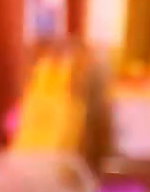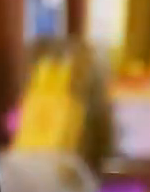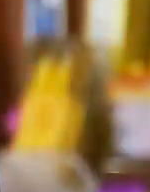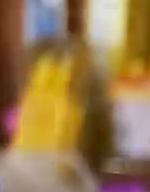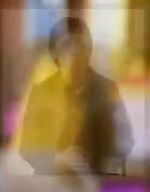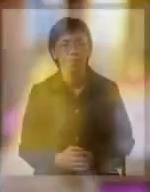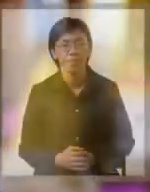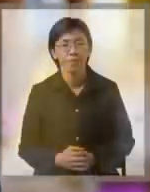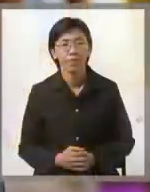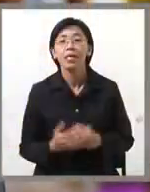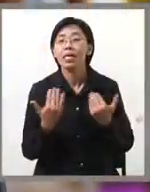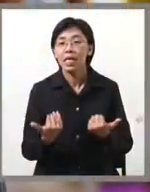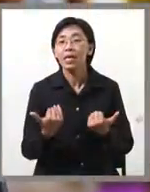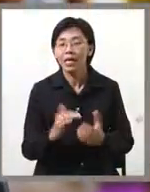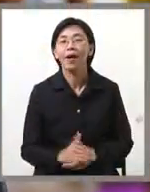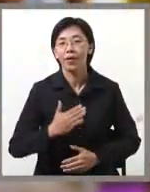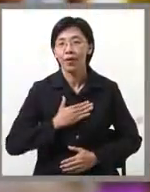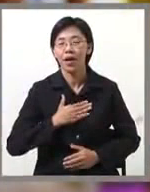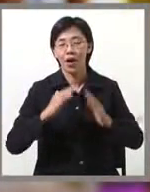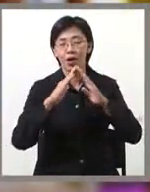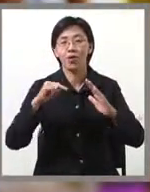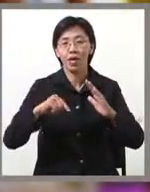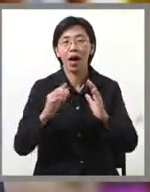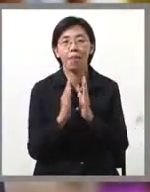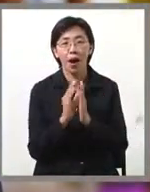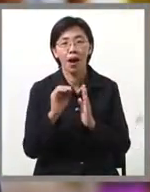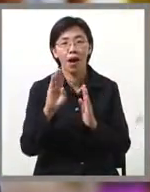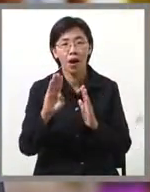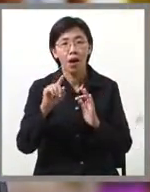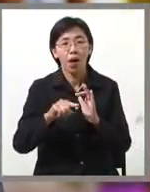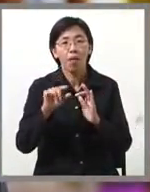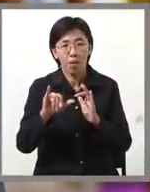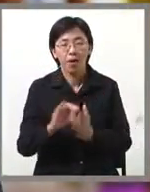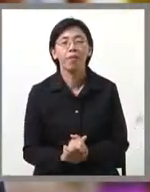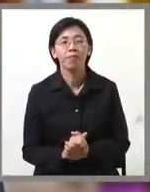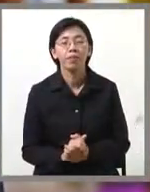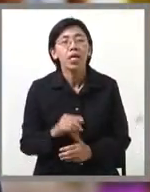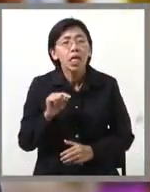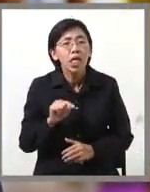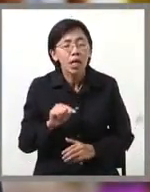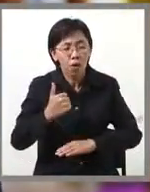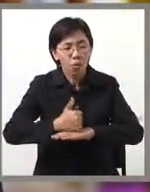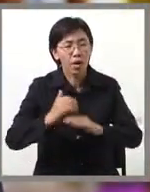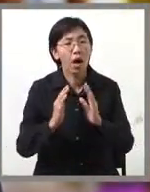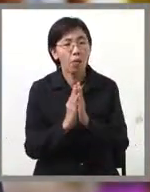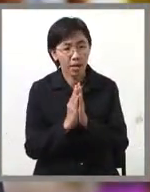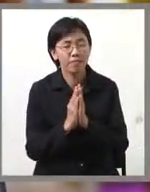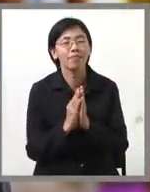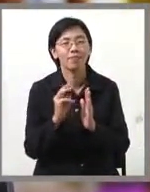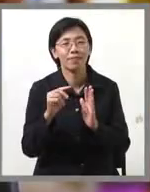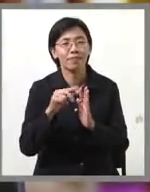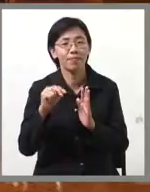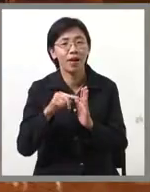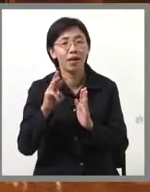ค่ะคุณผู้ชมคะและตอนนี้อุ๋ยก็อยู่ในวิหารหลวงพ่อโบ้ยค่ะแล้ววันนี้ทางรายการเราก็ได้รับเกียรติจากท่านเจ้าอาวาสวัดมะนาวที่จะมาร่วม